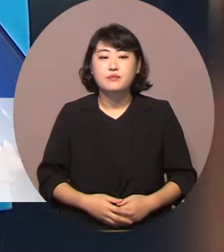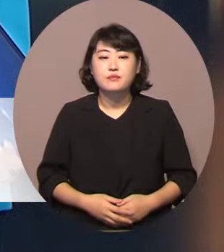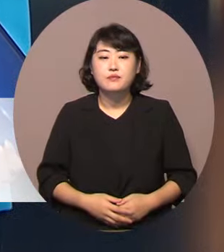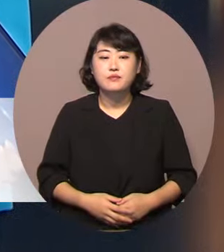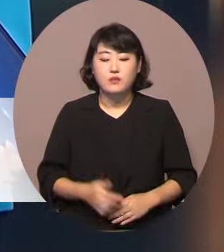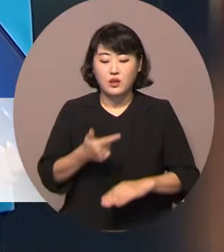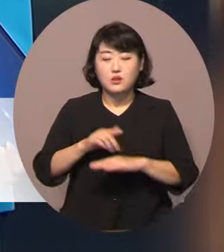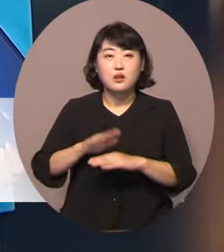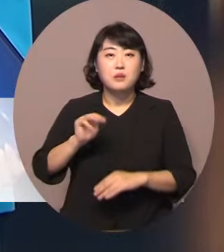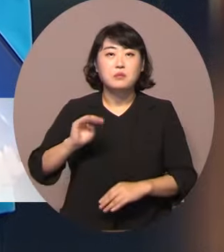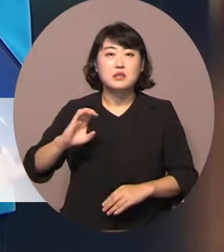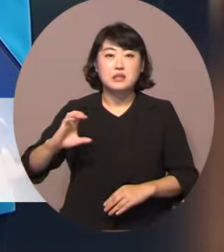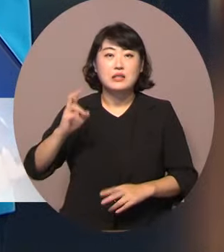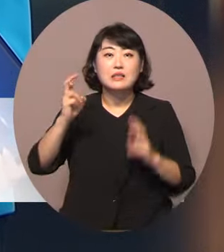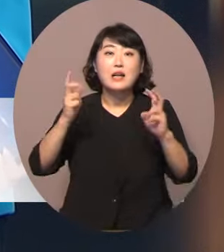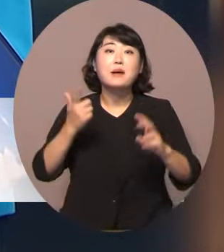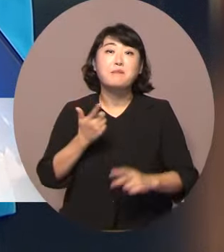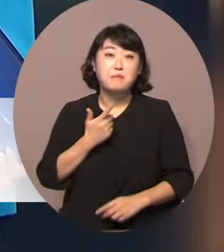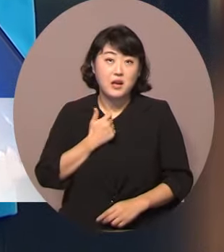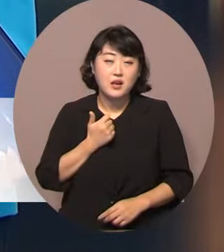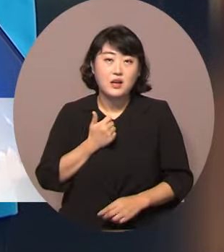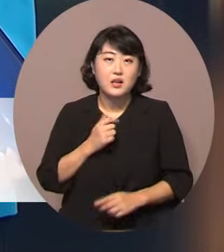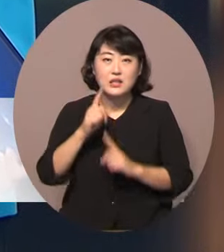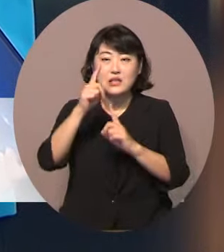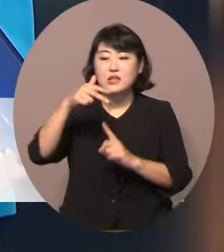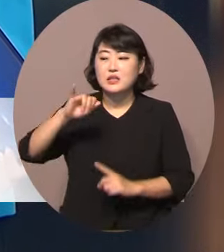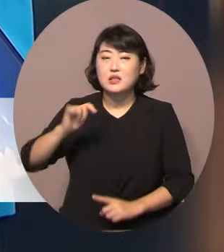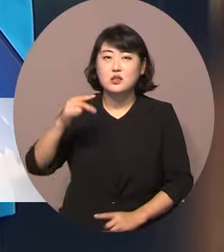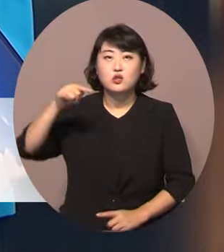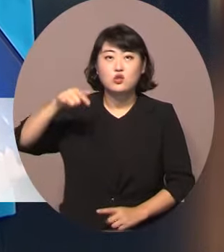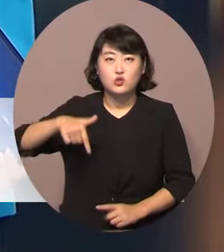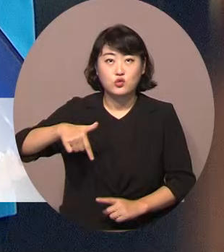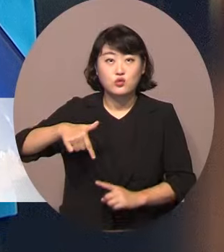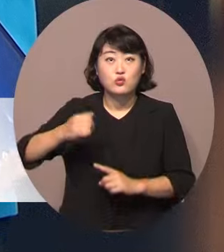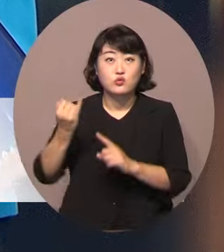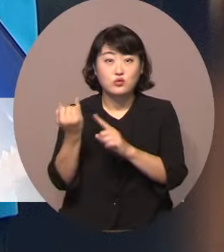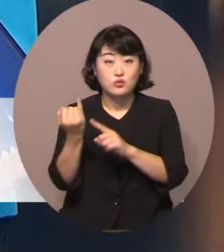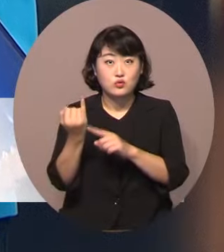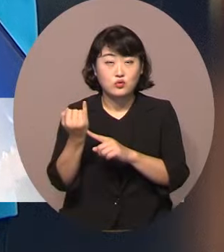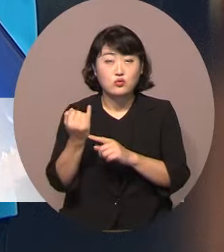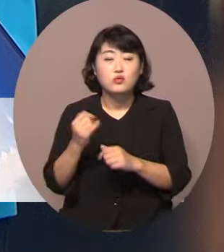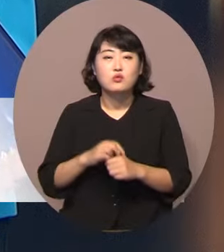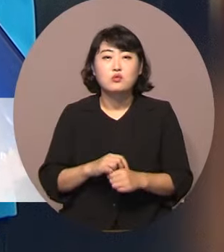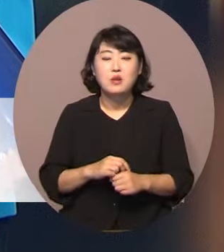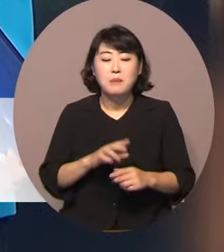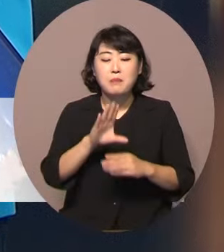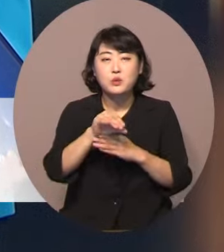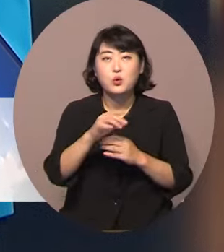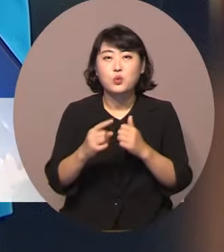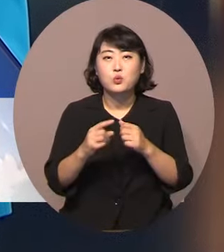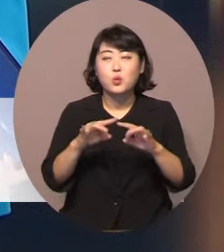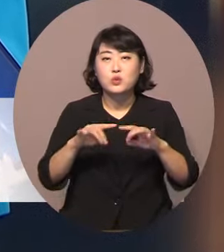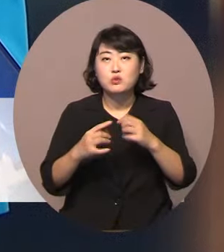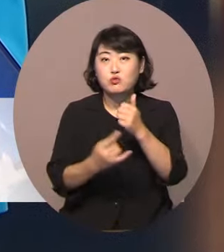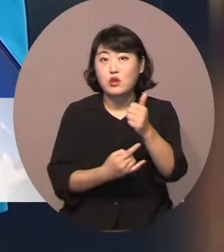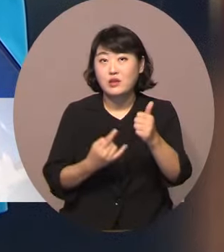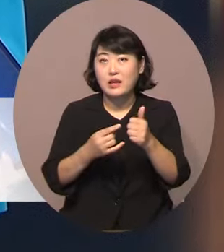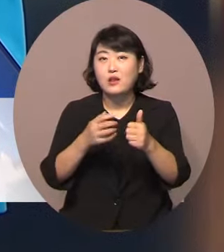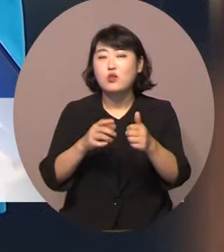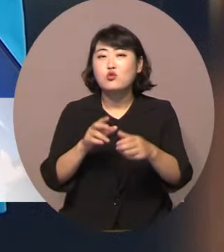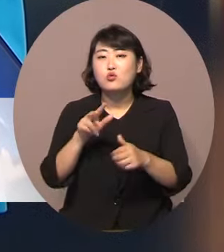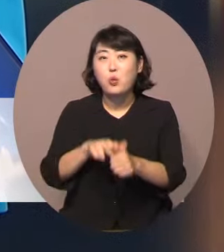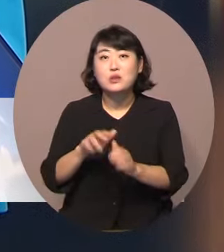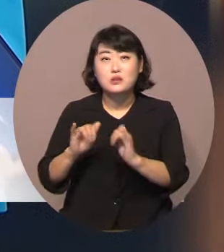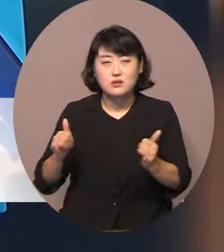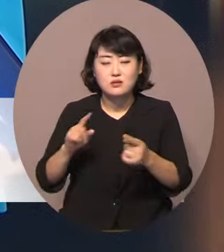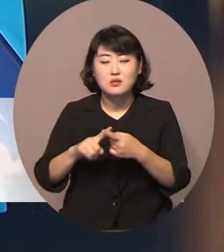대전 mbc 사장을지는 이진숙 방송통신 위원장 후보자에 대한 국회 인사 청문회가 열렸습니다 대전